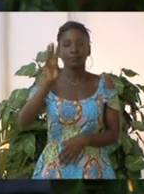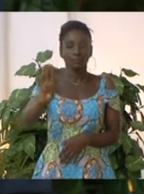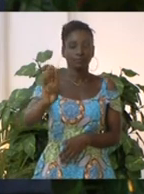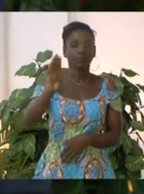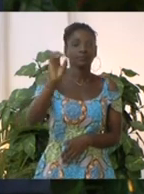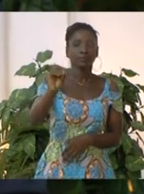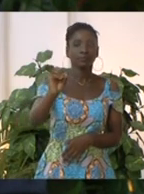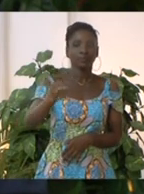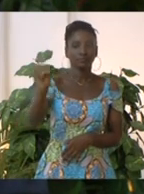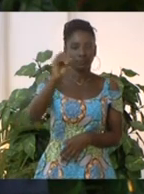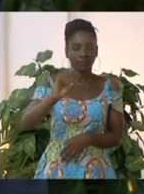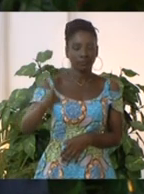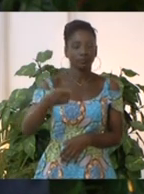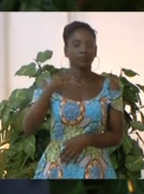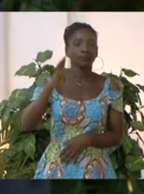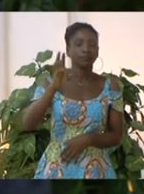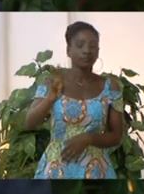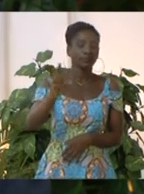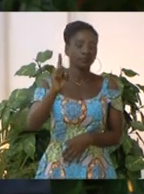140, soit 0,61%.